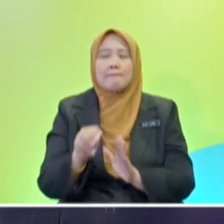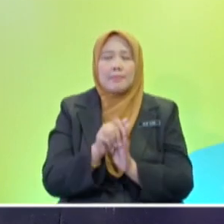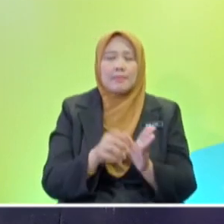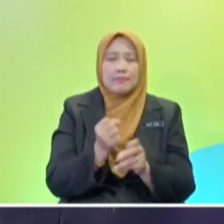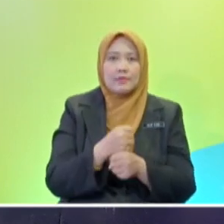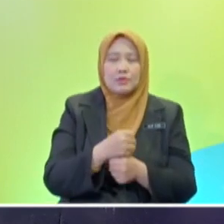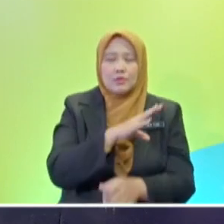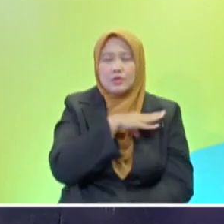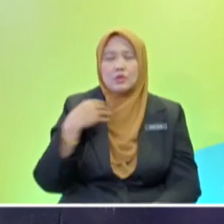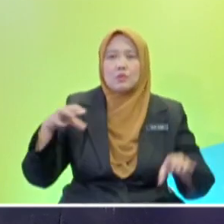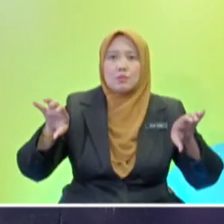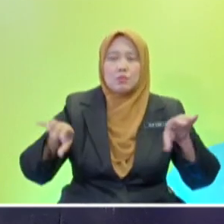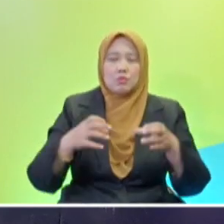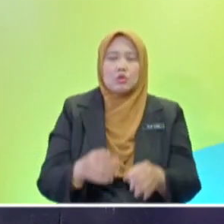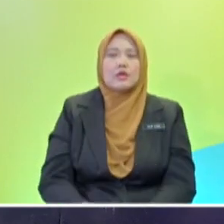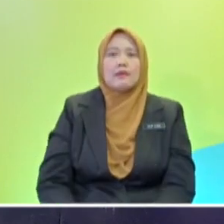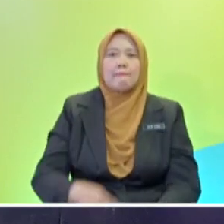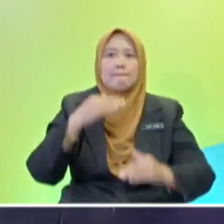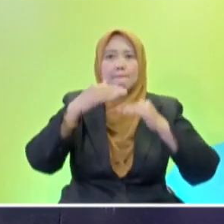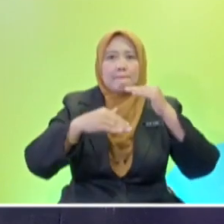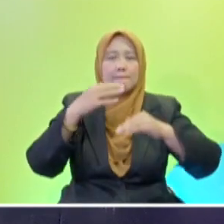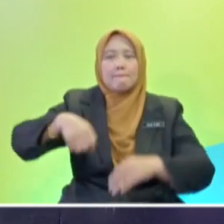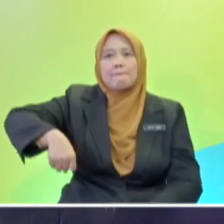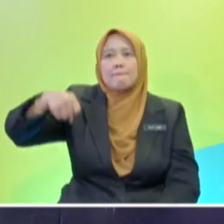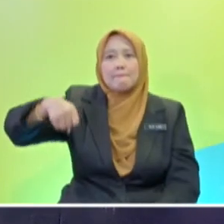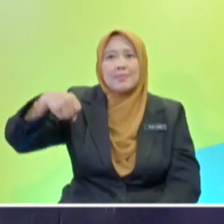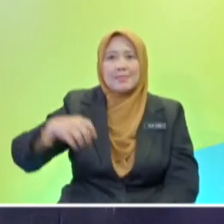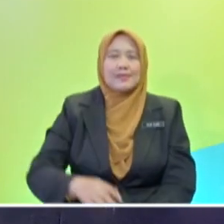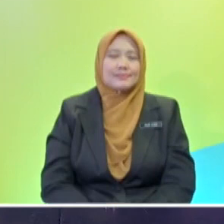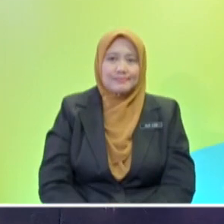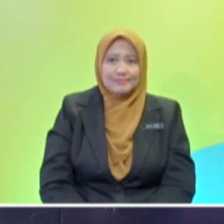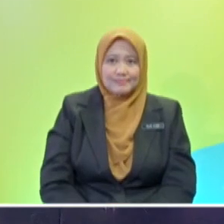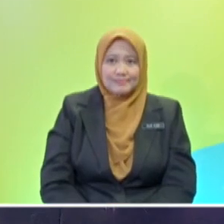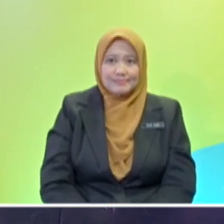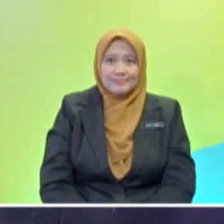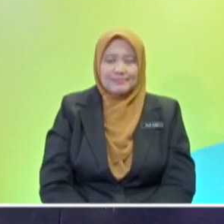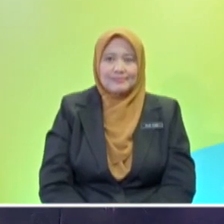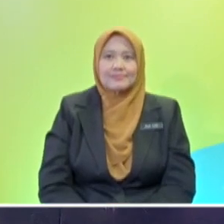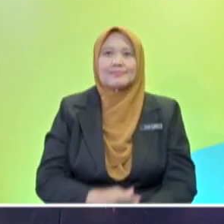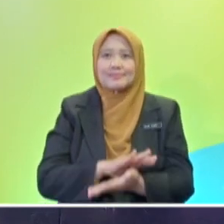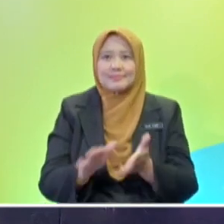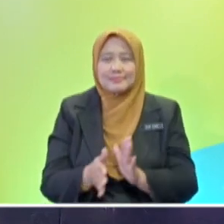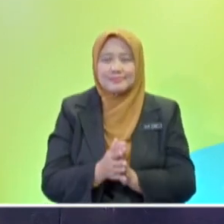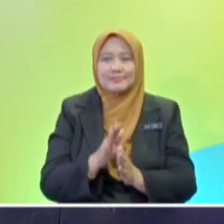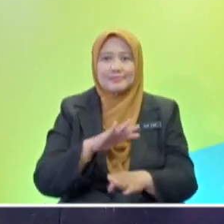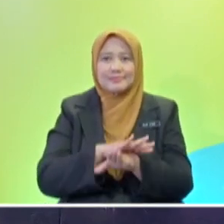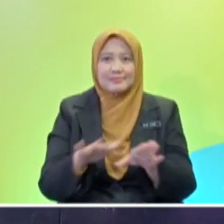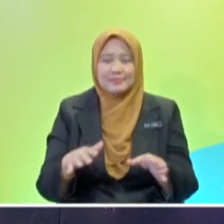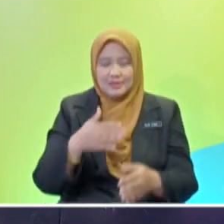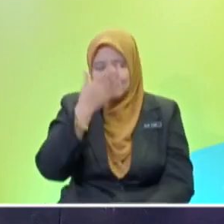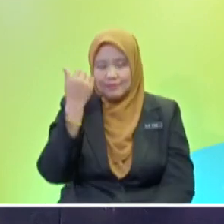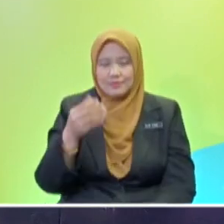membuat serbaguna Terima kasih banyak juga kepada juru bahasa isyarat